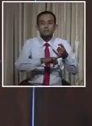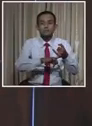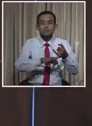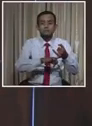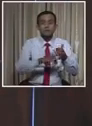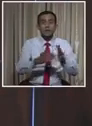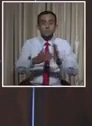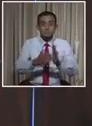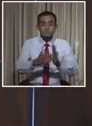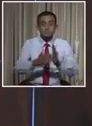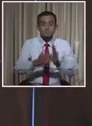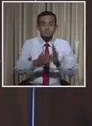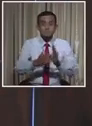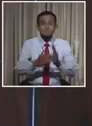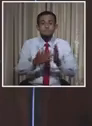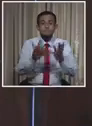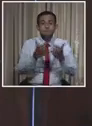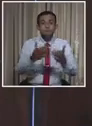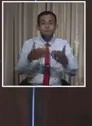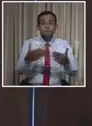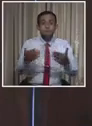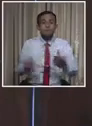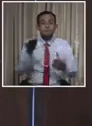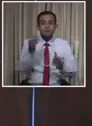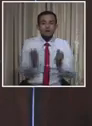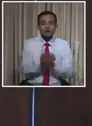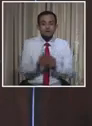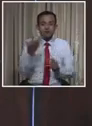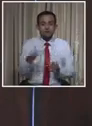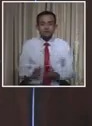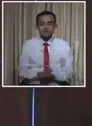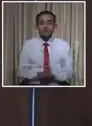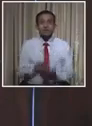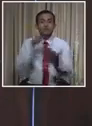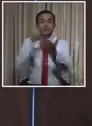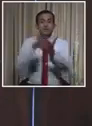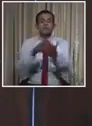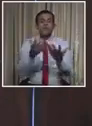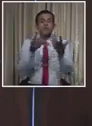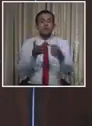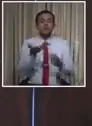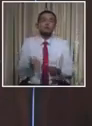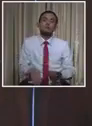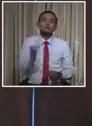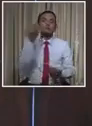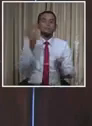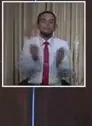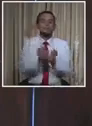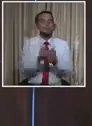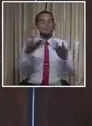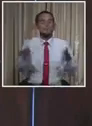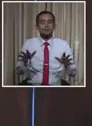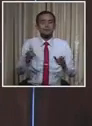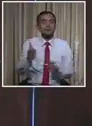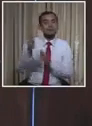රුපියල් මිලියන ගාණෙන් තවත් වැඩි කරන්න අවශ්‍ය කටයුතු කරලා තියෙනවා. ඉලක්ක කරපු ප්‍රමාණයටත් එහා යන්න අපි කටයුතු කරලා තියෙනවා.